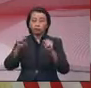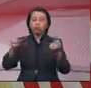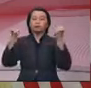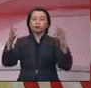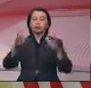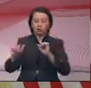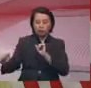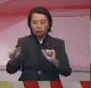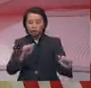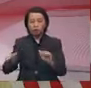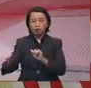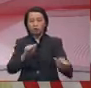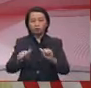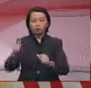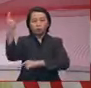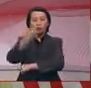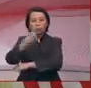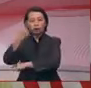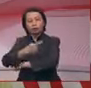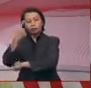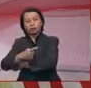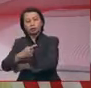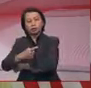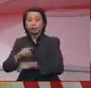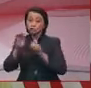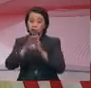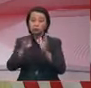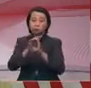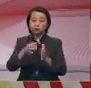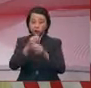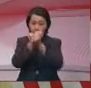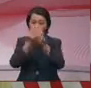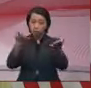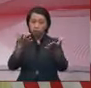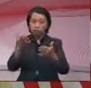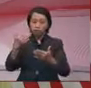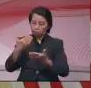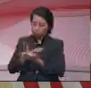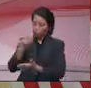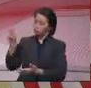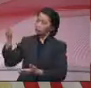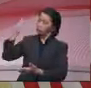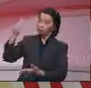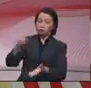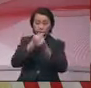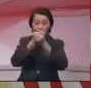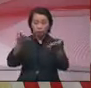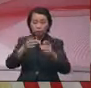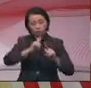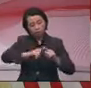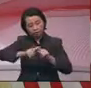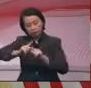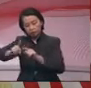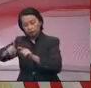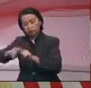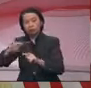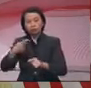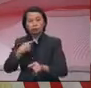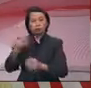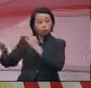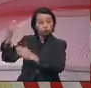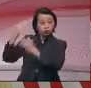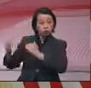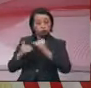banyak aktiviti-aktiviti harian yang lain. Seperti saya umumkan baru lepas saya umumkan tadi, berbagai-bagai perkara yang kita